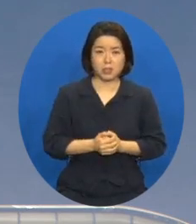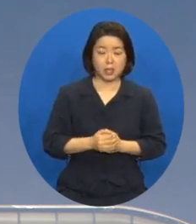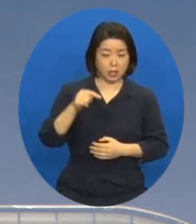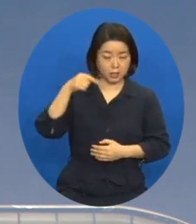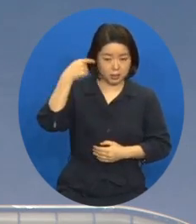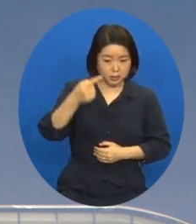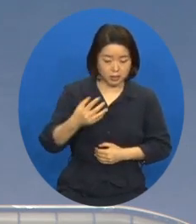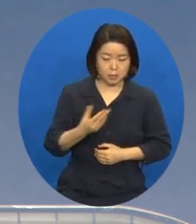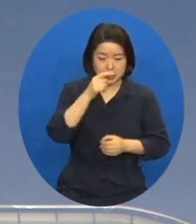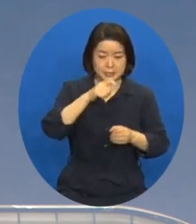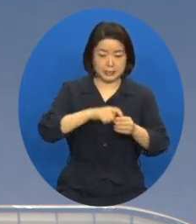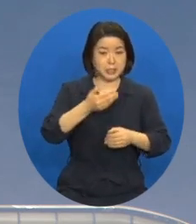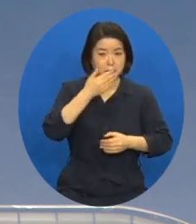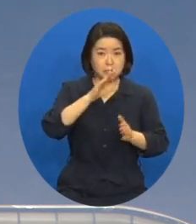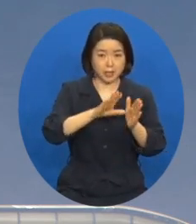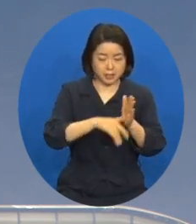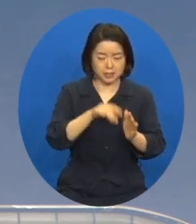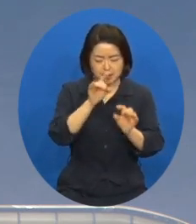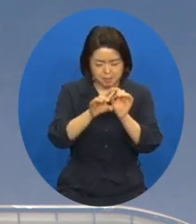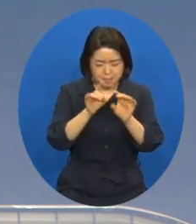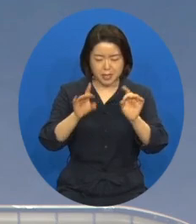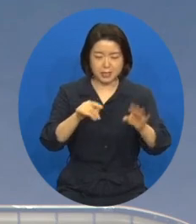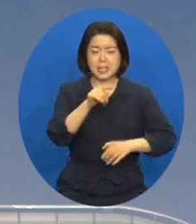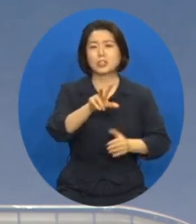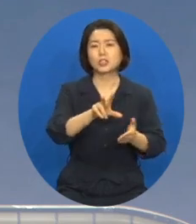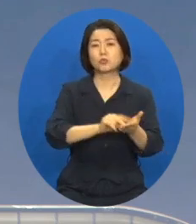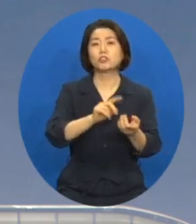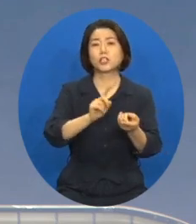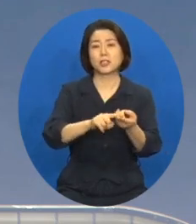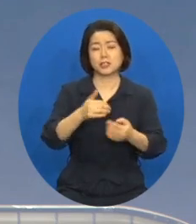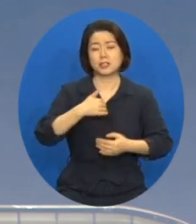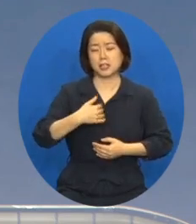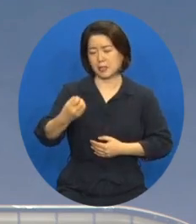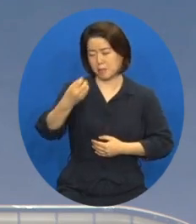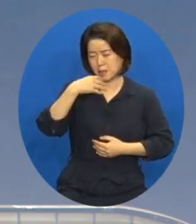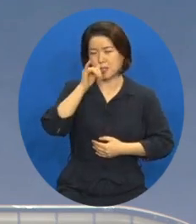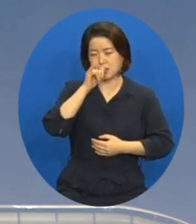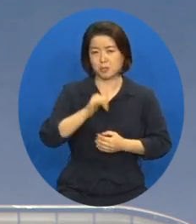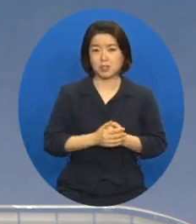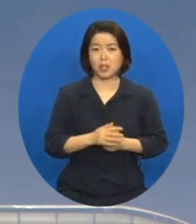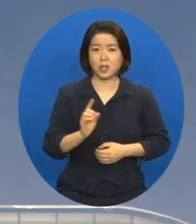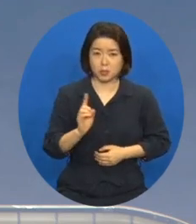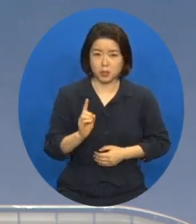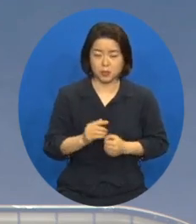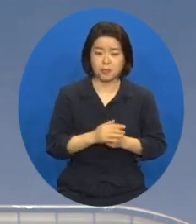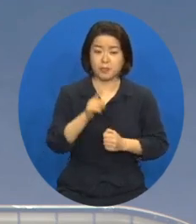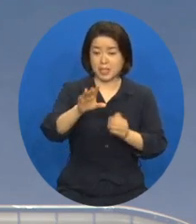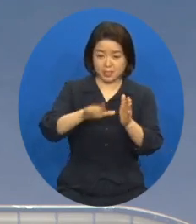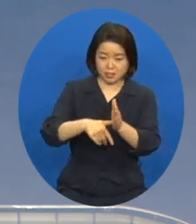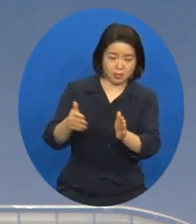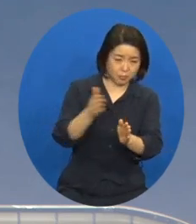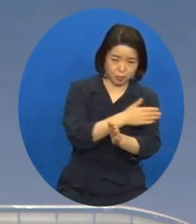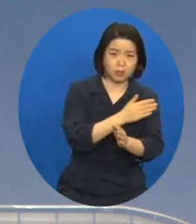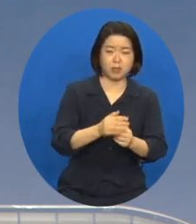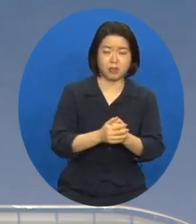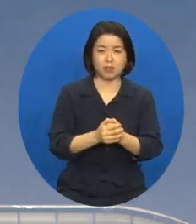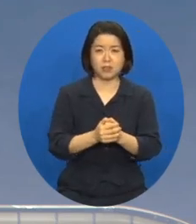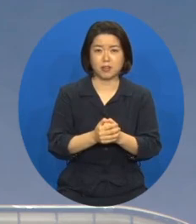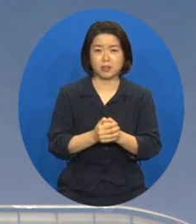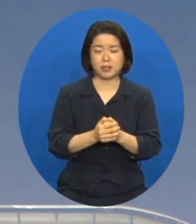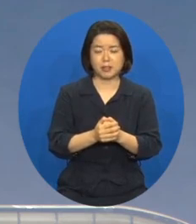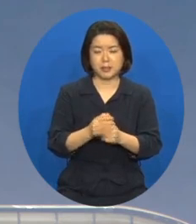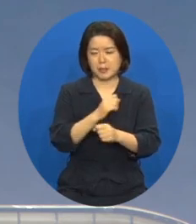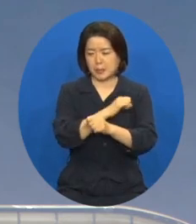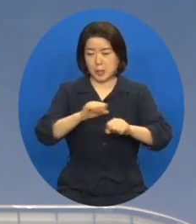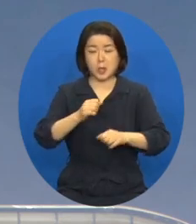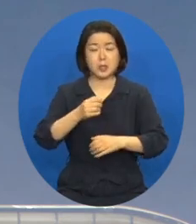성찬을 받을 때마다 하나님은 그 문제에 대해서 저에게 말씀하세요. 그때부터 용납할